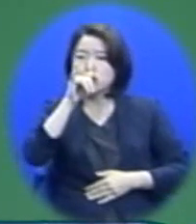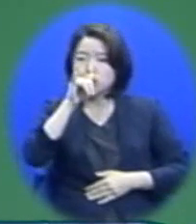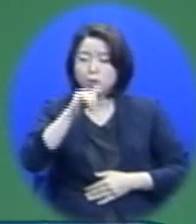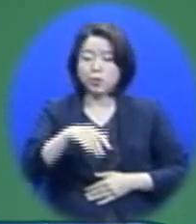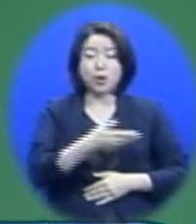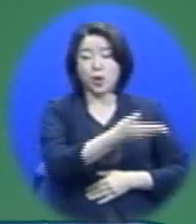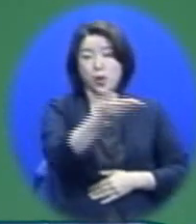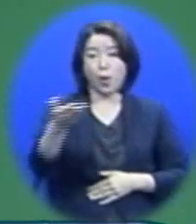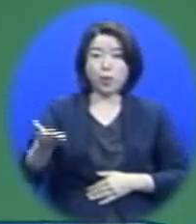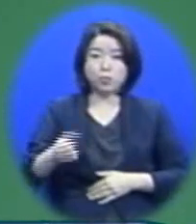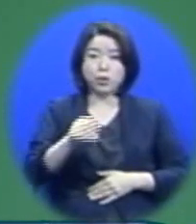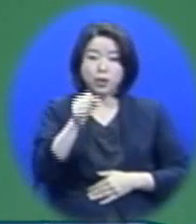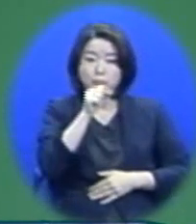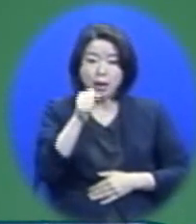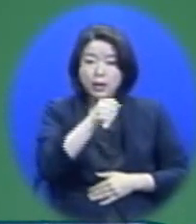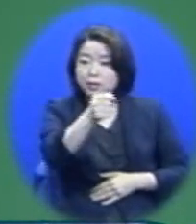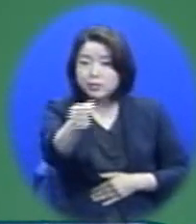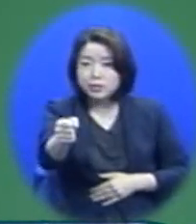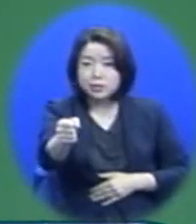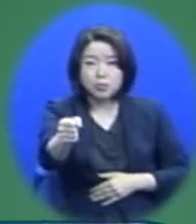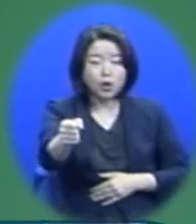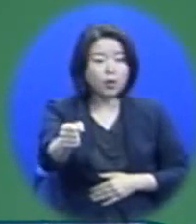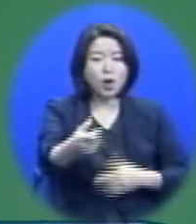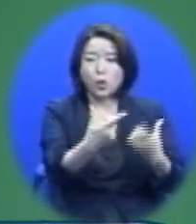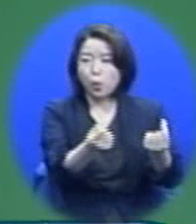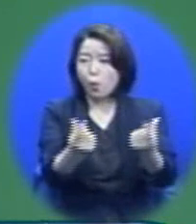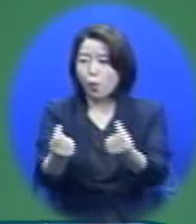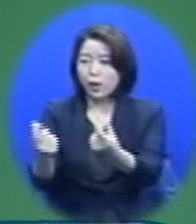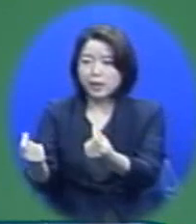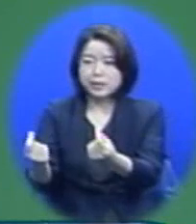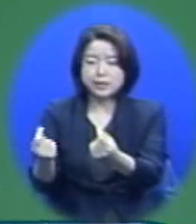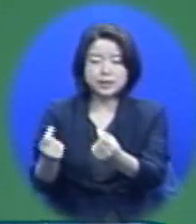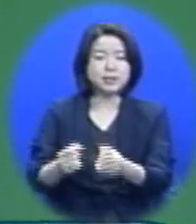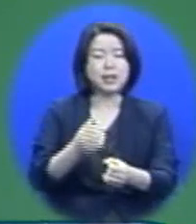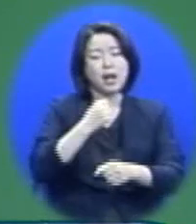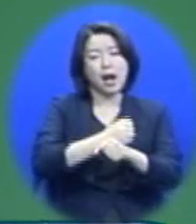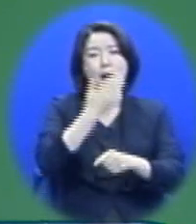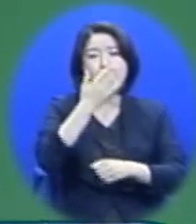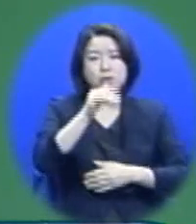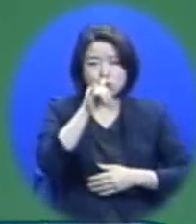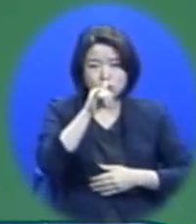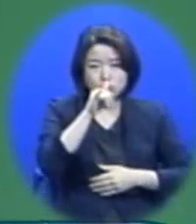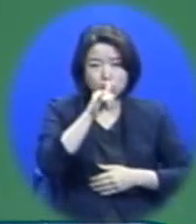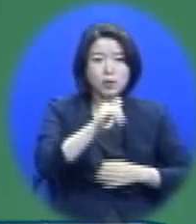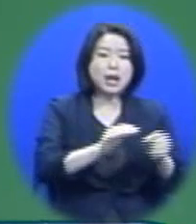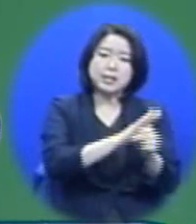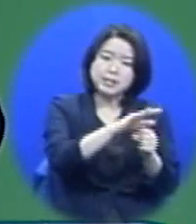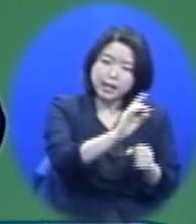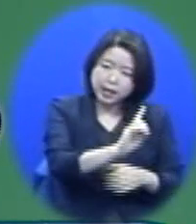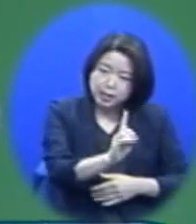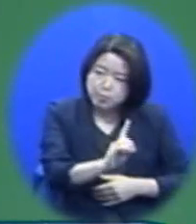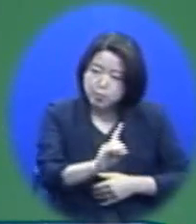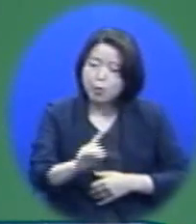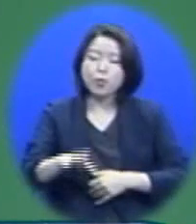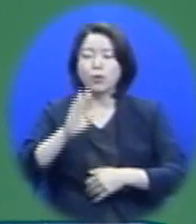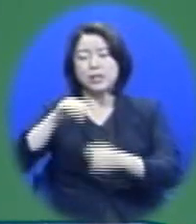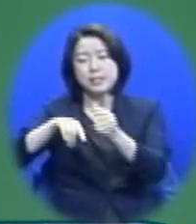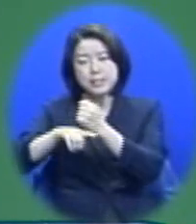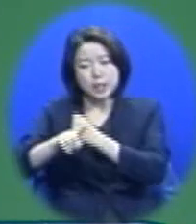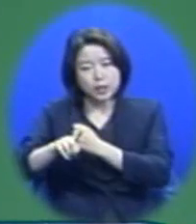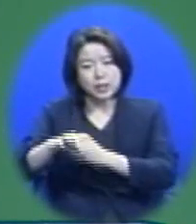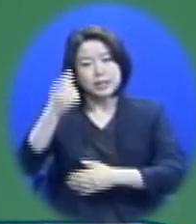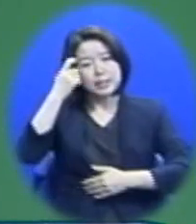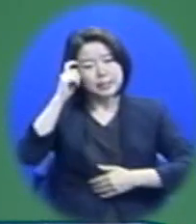마이크를 드리면 다 할 말이 있을 겁니다. 사랑이 뭔지, 정의가 뭔지, 스스로 옳다고 생각하는